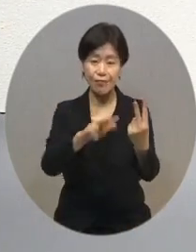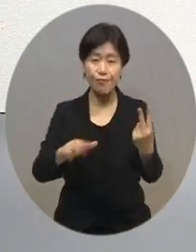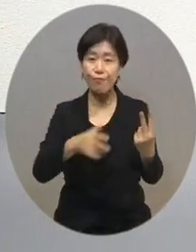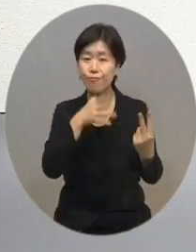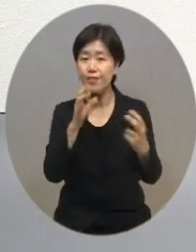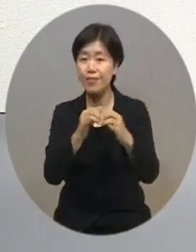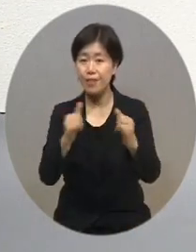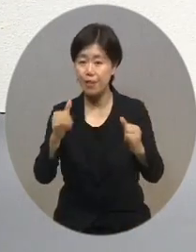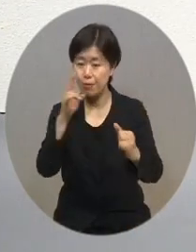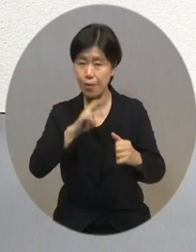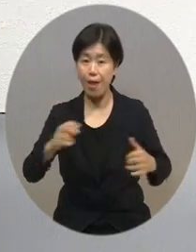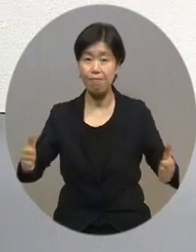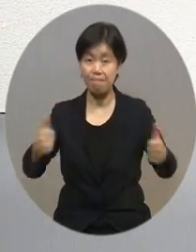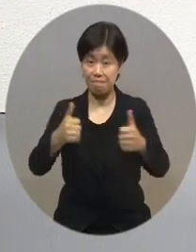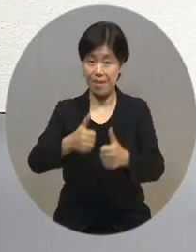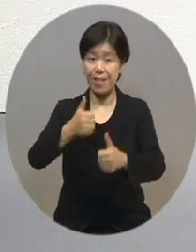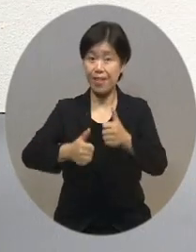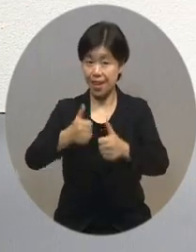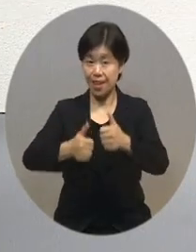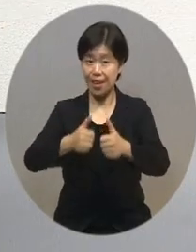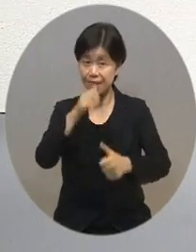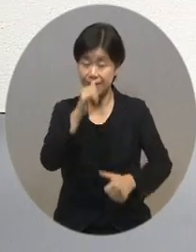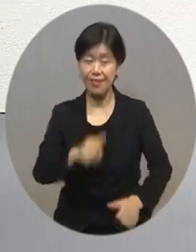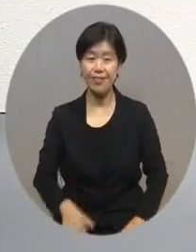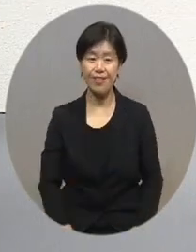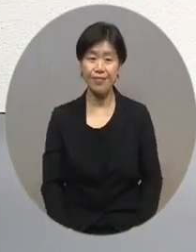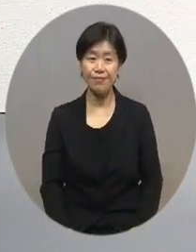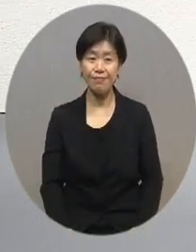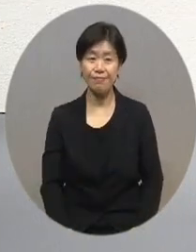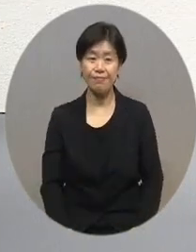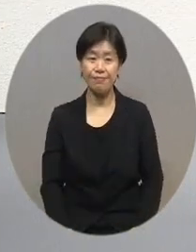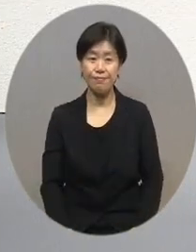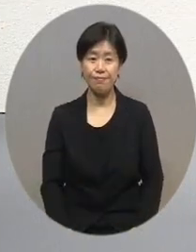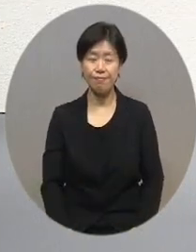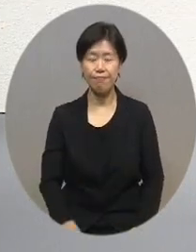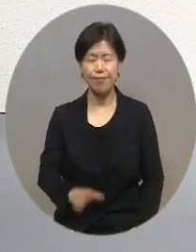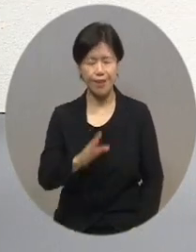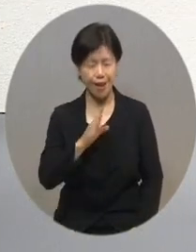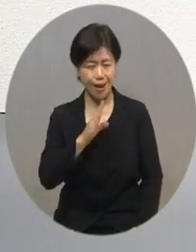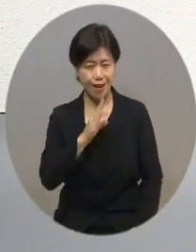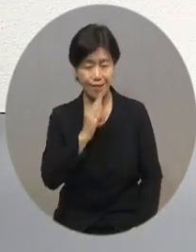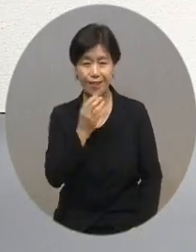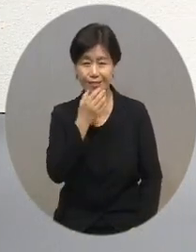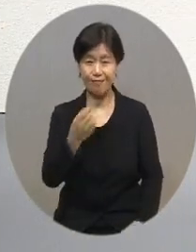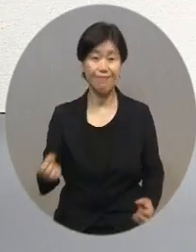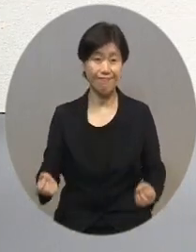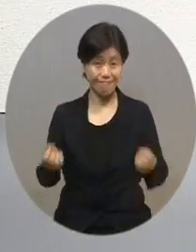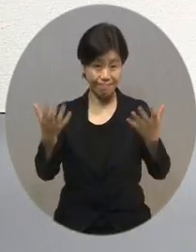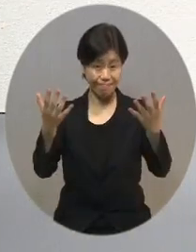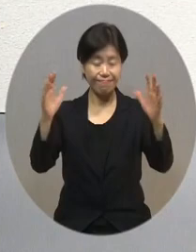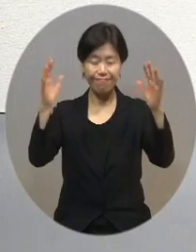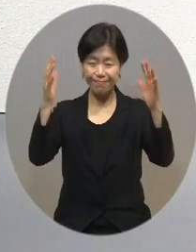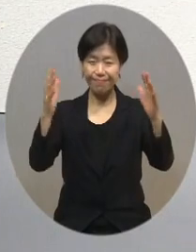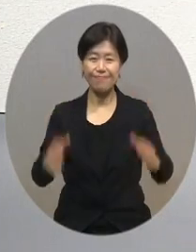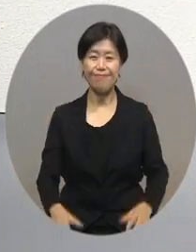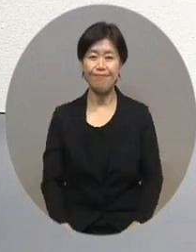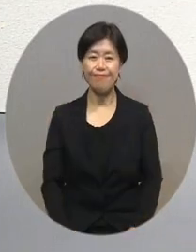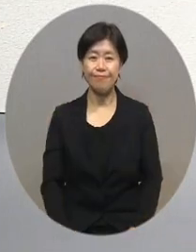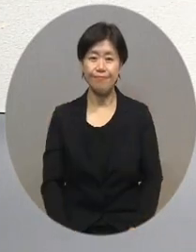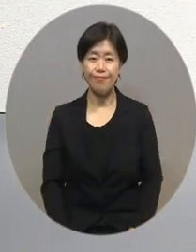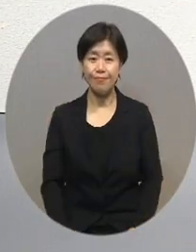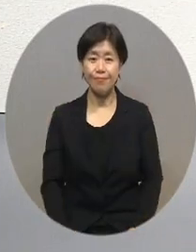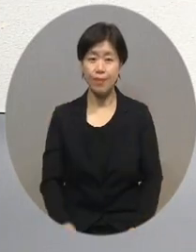전국 시니어 트롯 가요제가 생긴다고 합니다. 진심으로 축하드립니다.